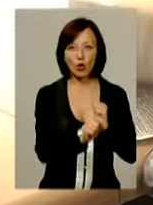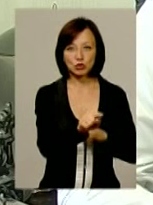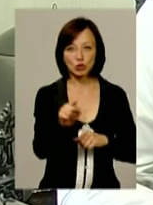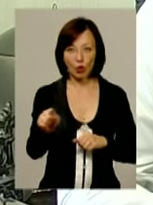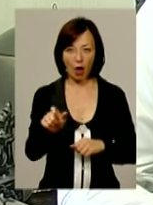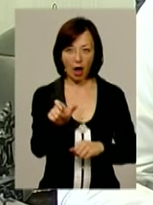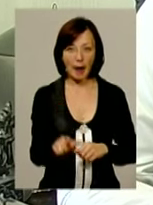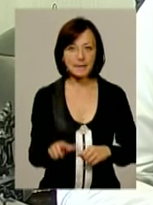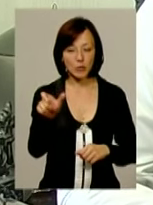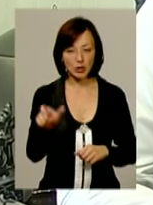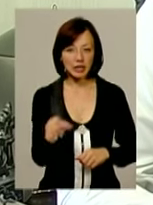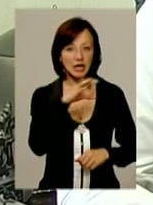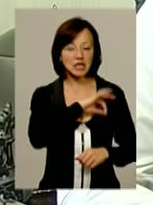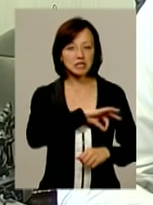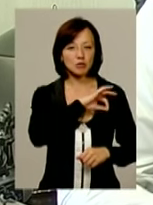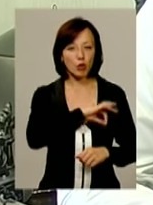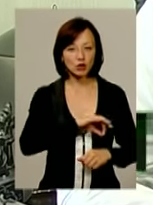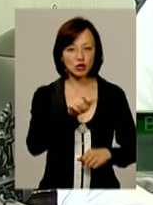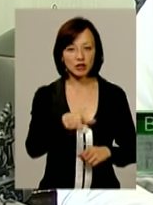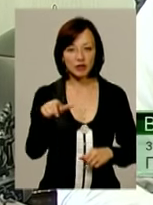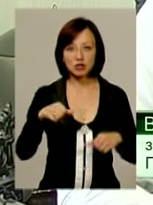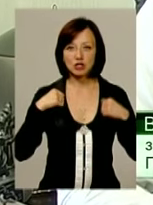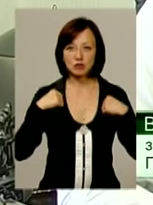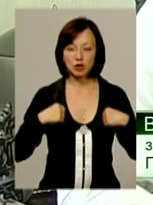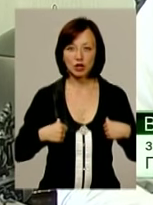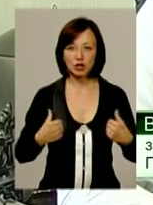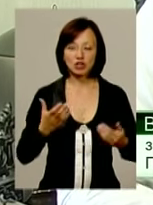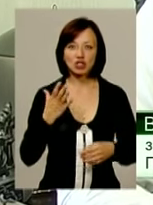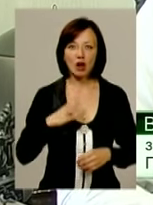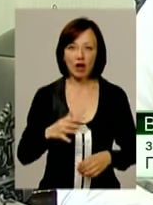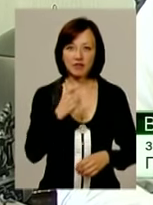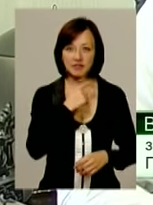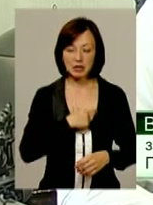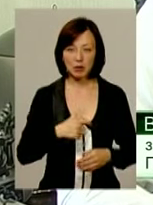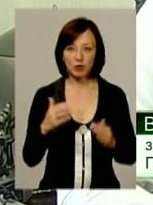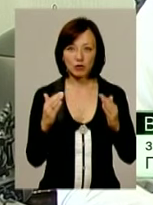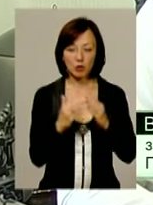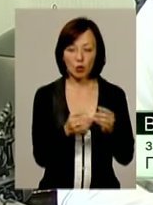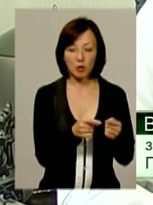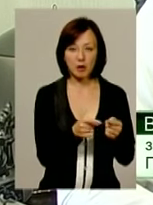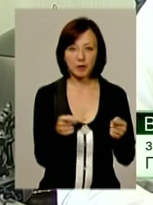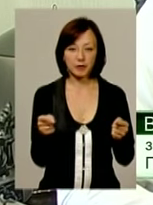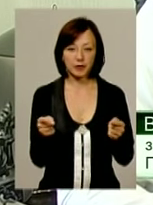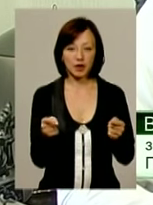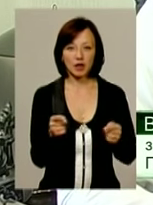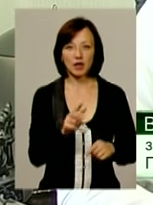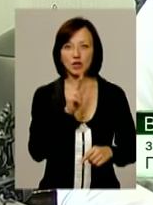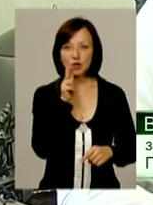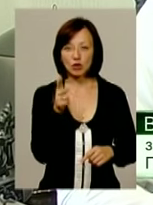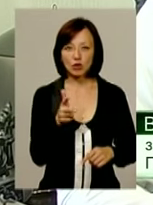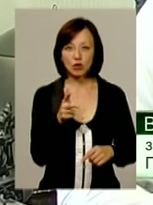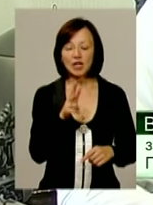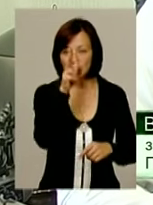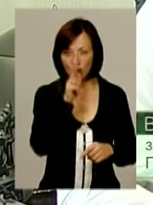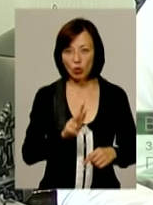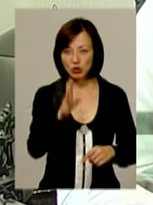абонента. Споживачі спокійно чекають в себе вдома, і ми на протязі там 3-4-5